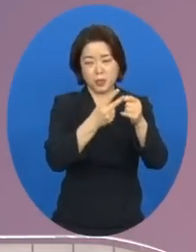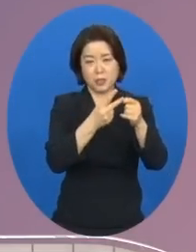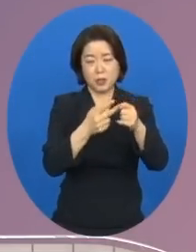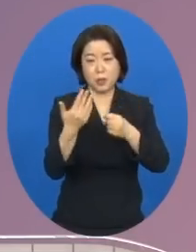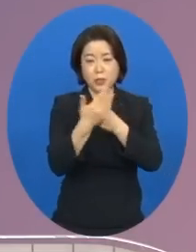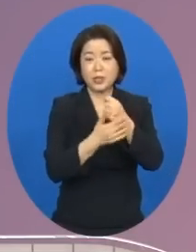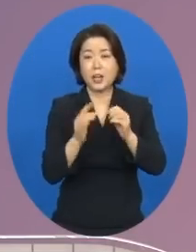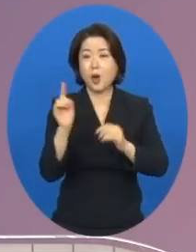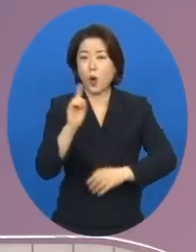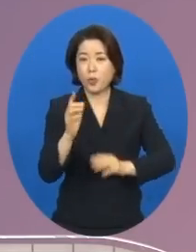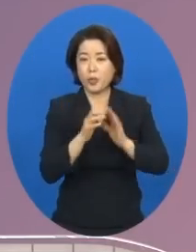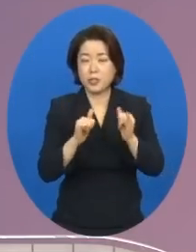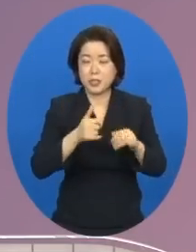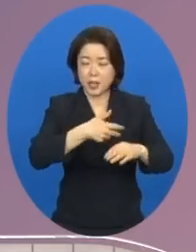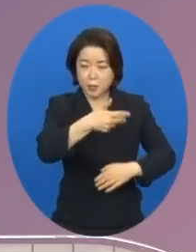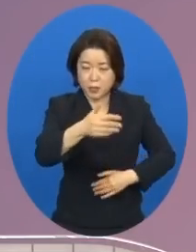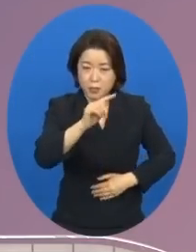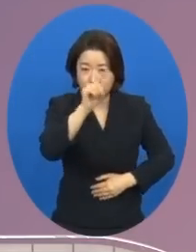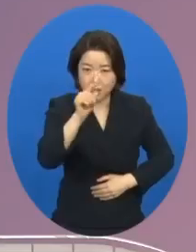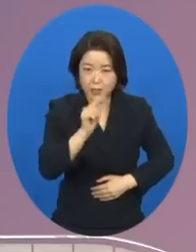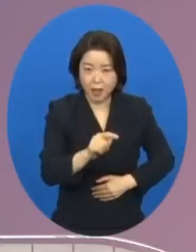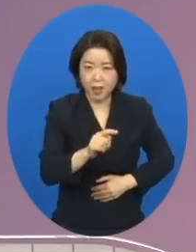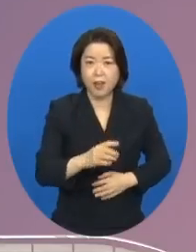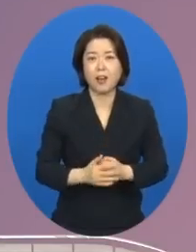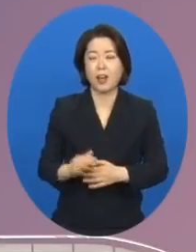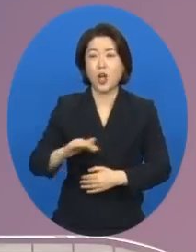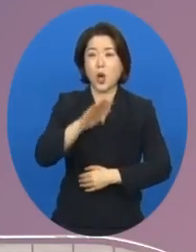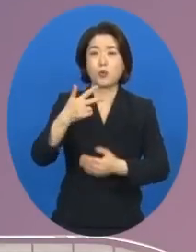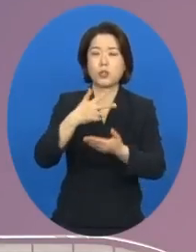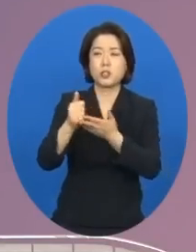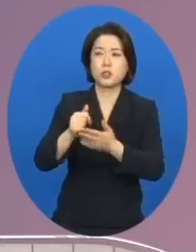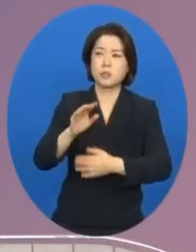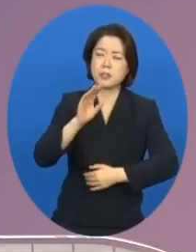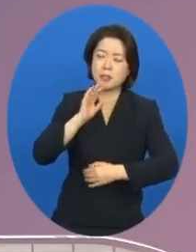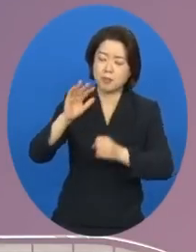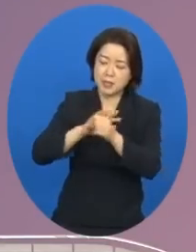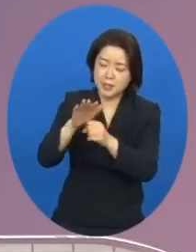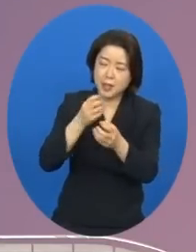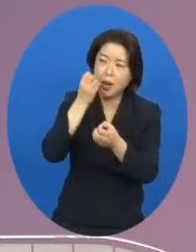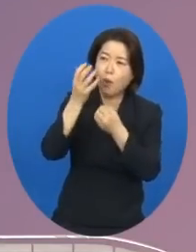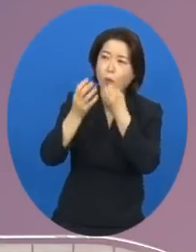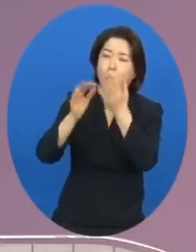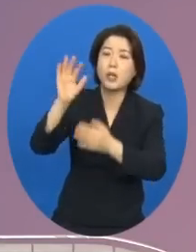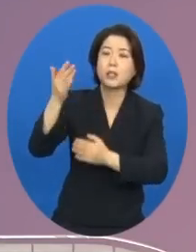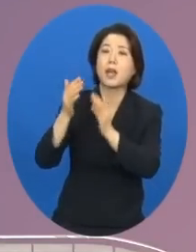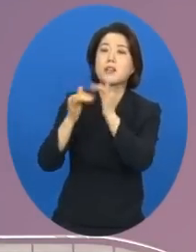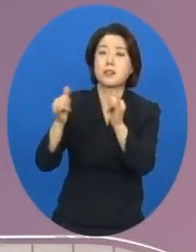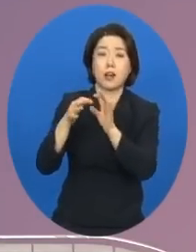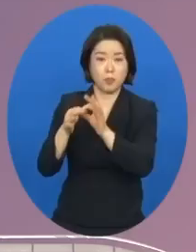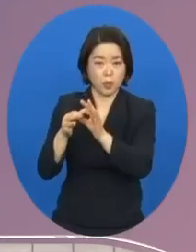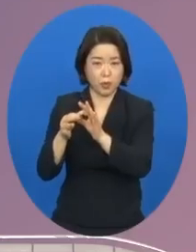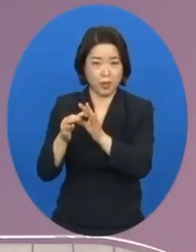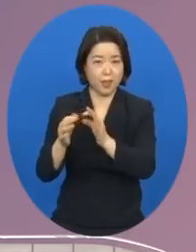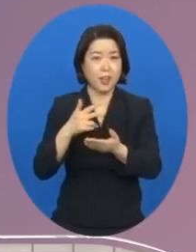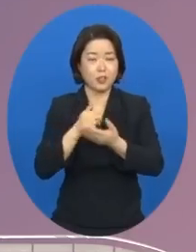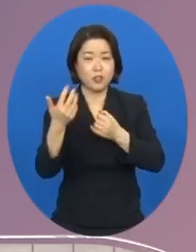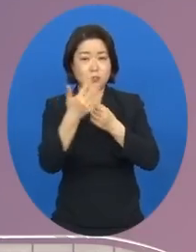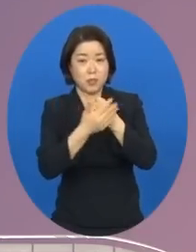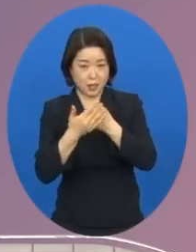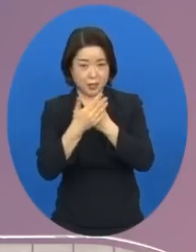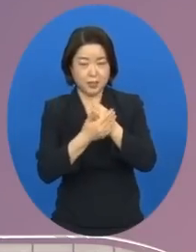어떤 사람을 통해서 흐르는가? 우리 주님을 사랑한다는 고백이 되는 사람을 통하여 주님의